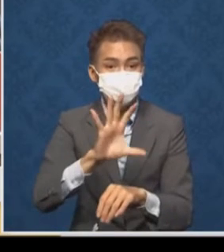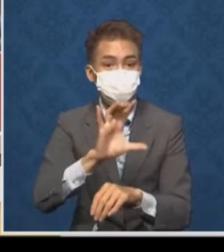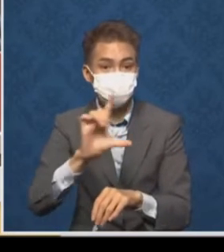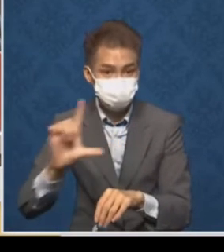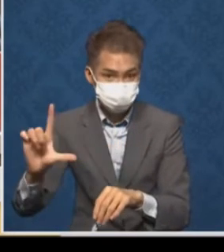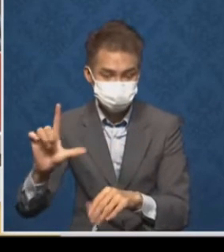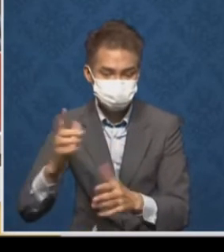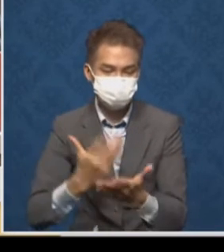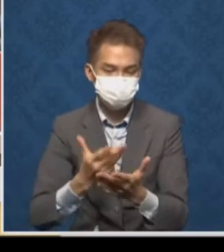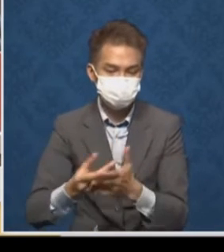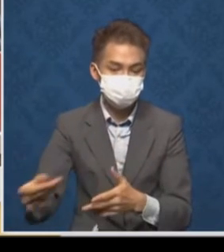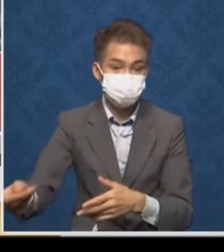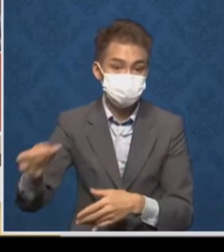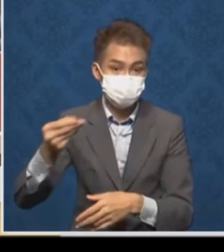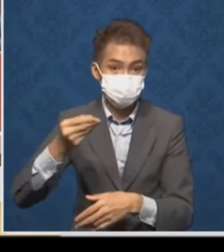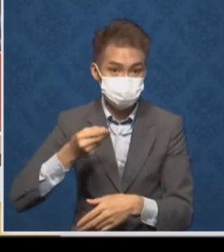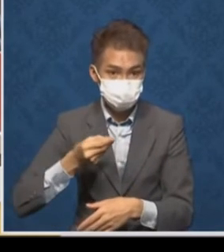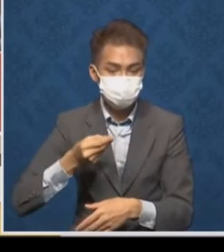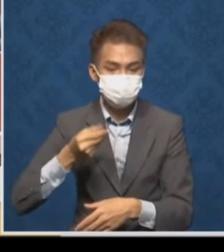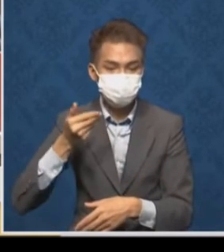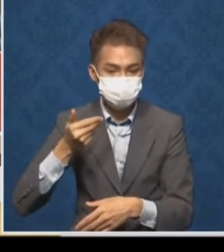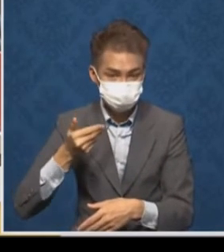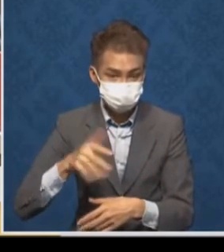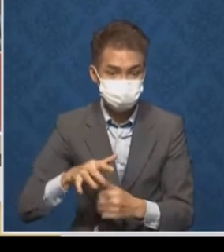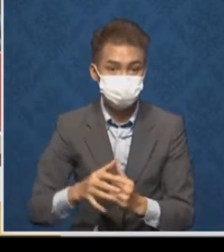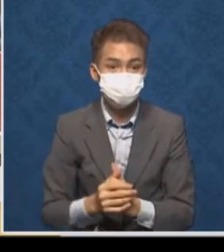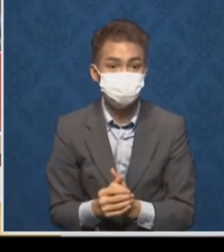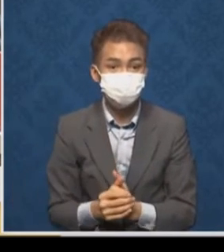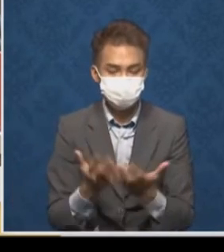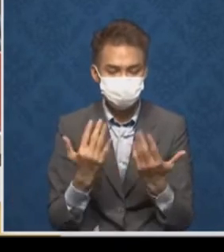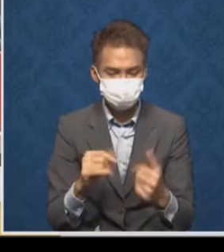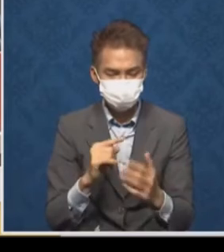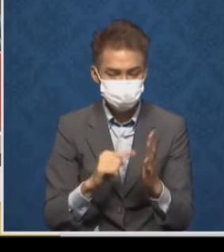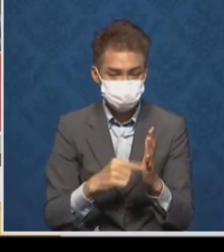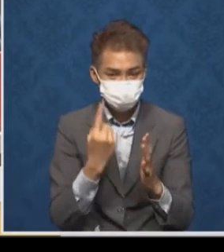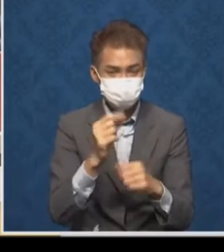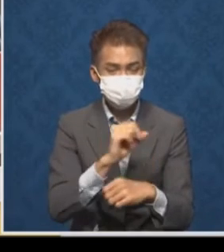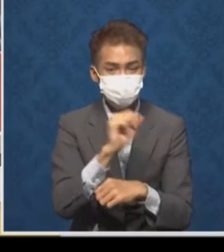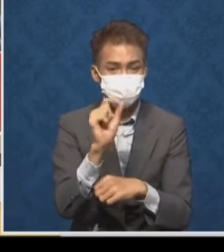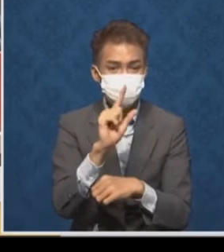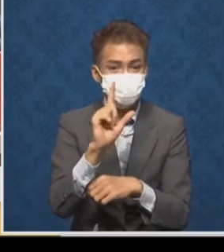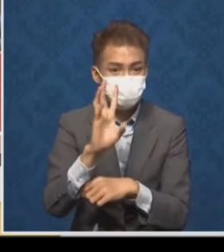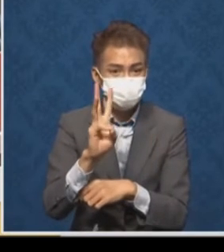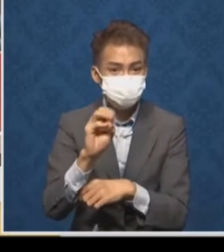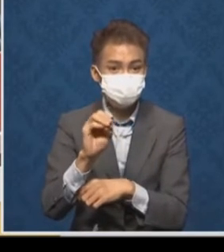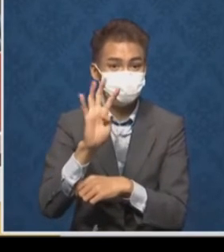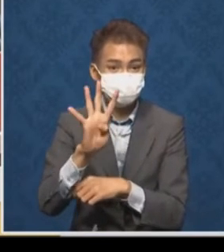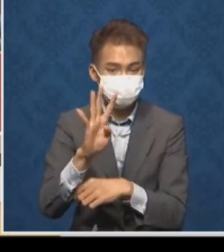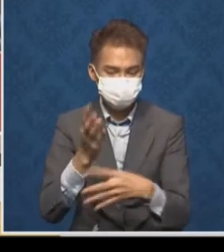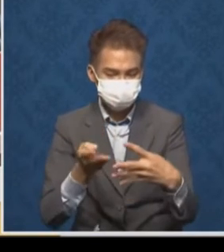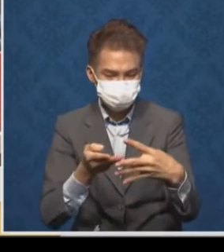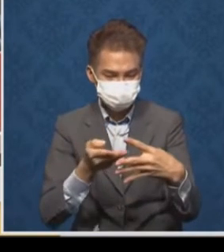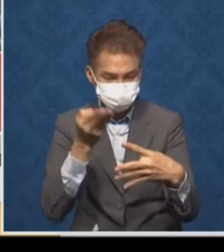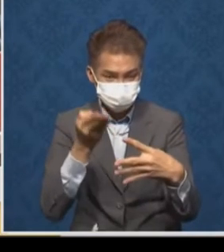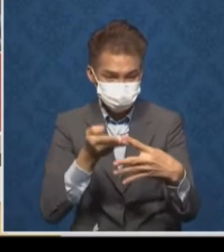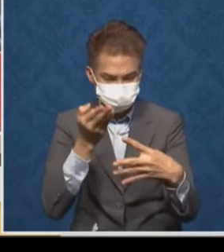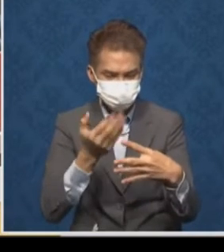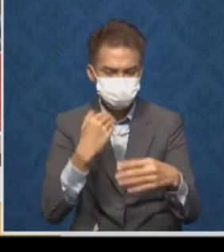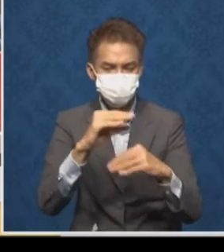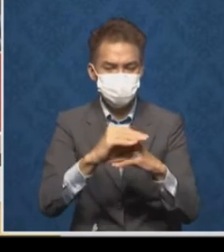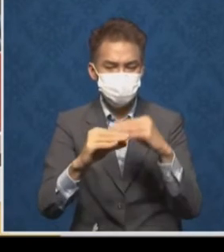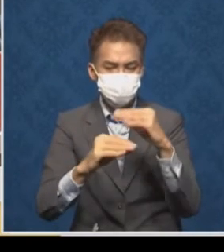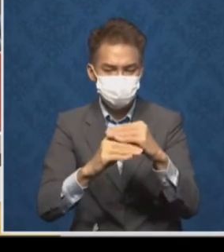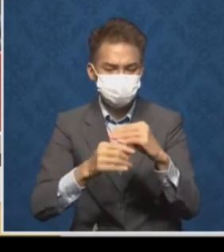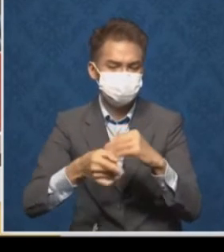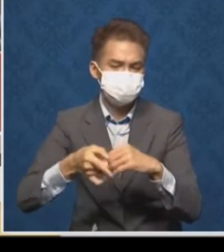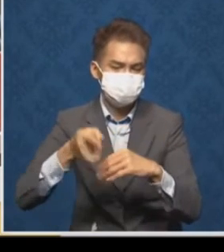ให้กับพี่น้องประชาชนชาวตำบลนครชุมนะครับแล้วก็มาต้นปี64นะครับก็ผมเองนะครับโครงการเนี่ยก็มีความล่าช้าก็ได้